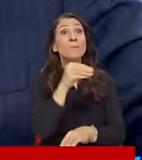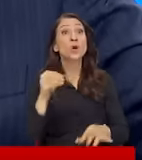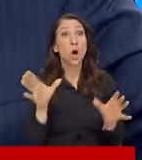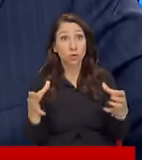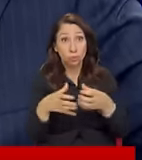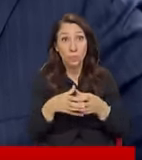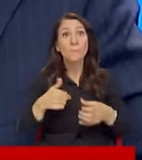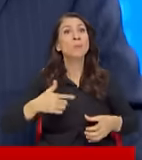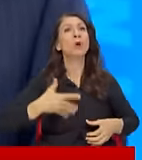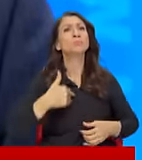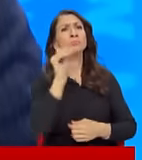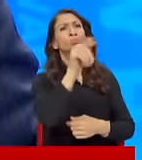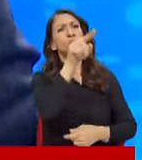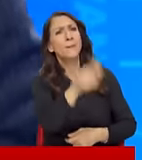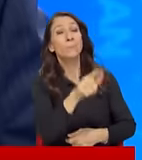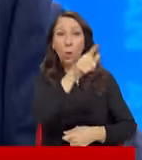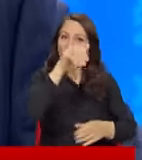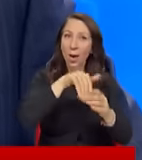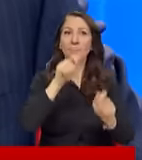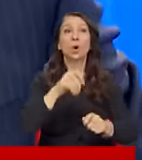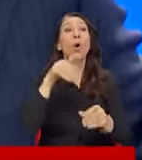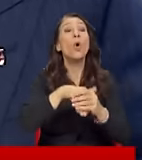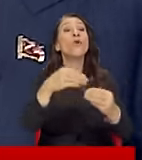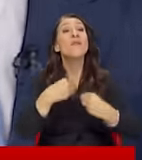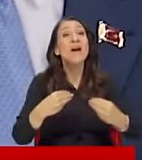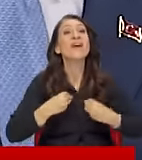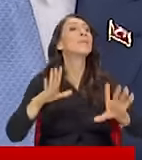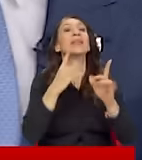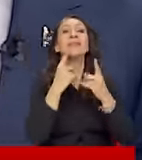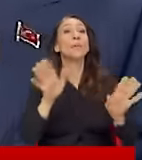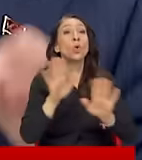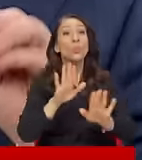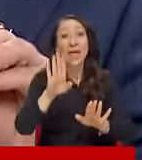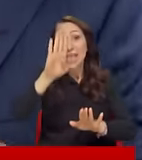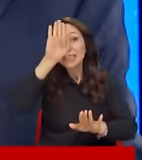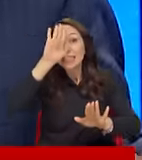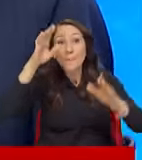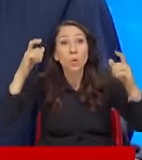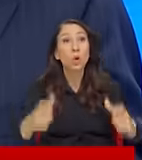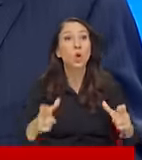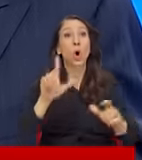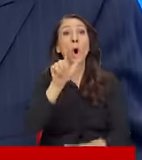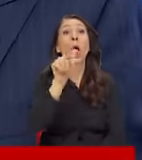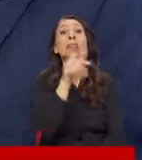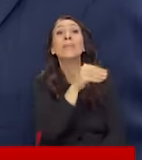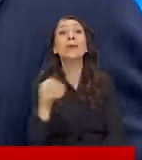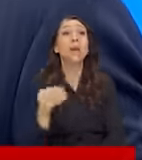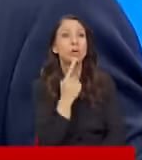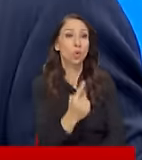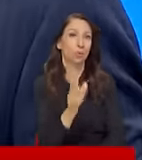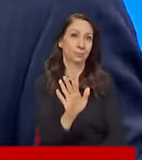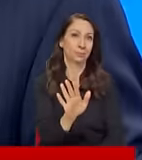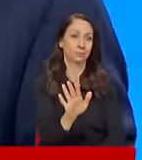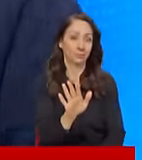kimliği. 16 milyon insan. Bakın oy veren vermeyen demiyorum. İstanbullu diyorum. 16 milyon diyorum.